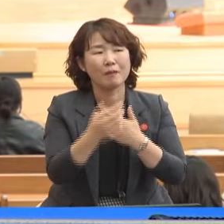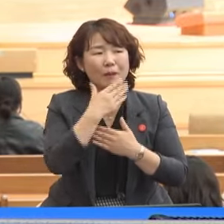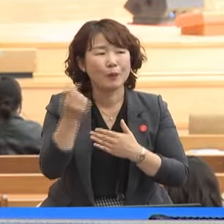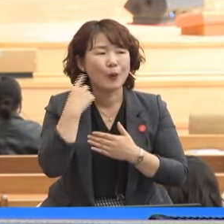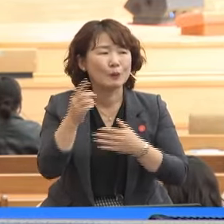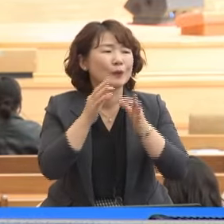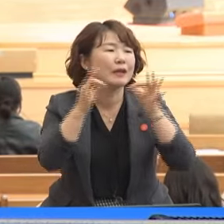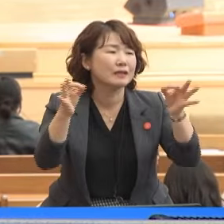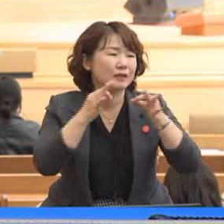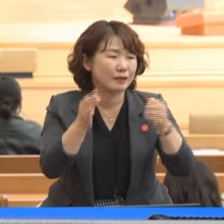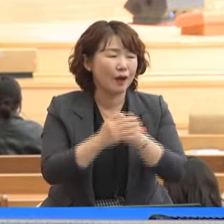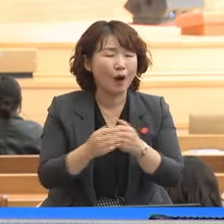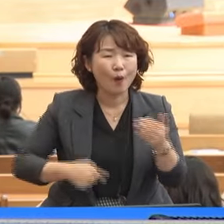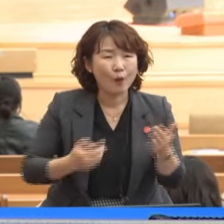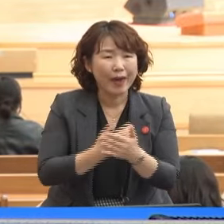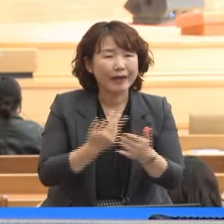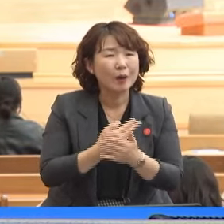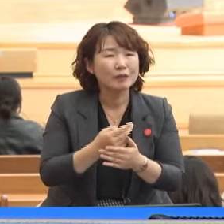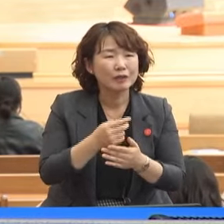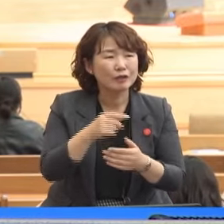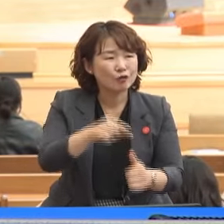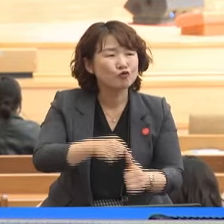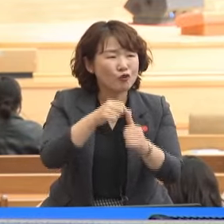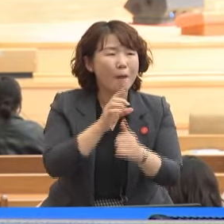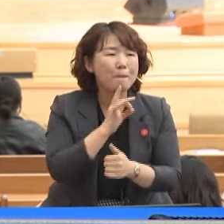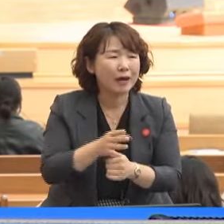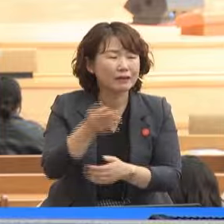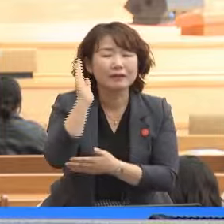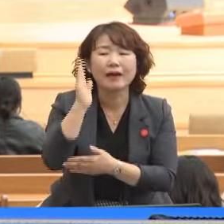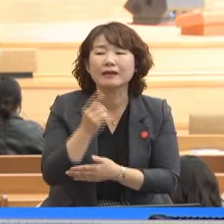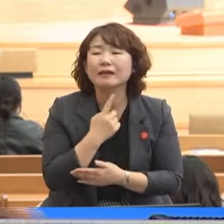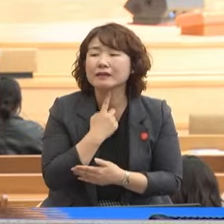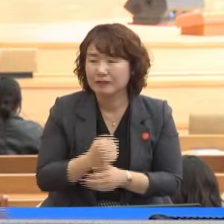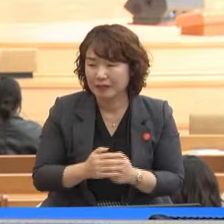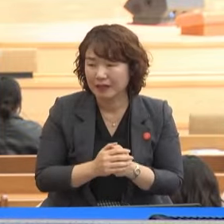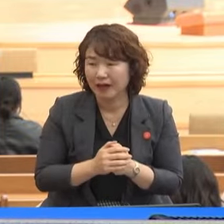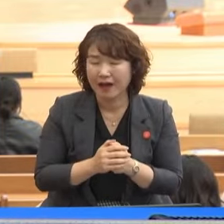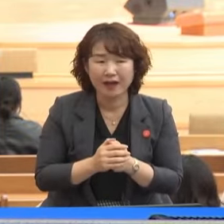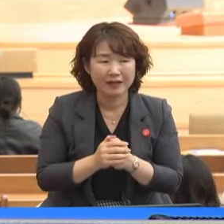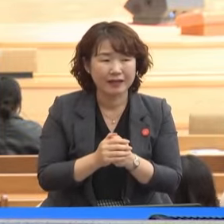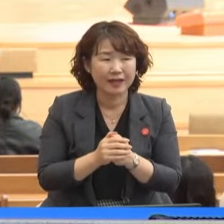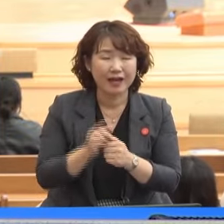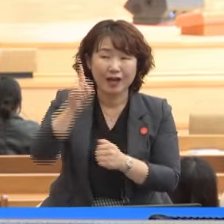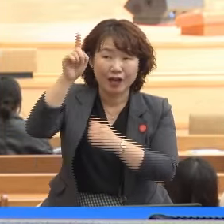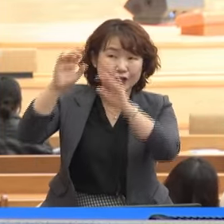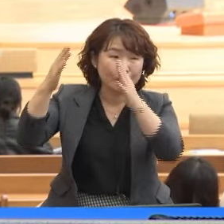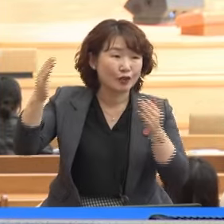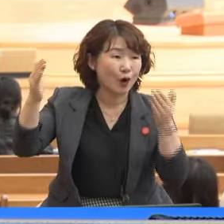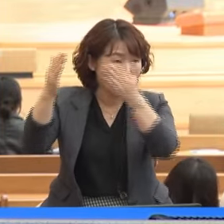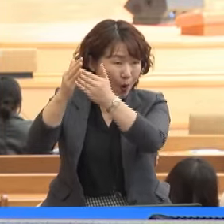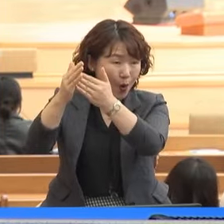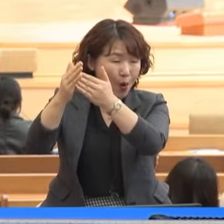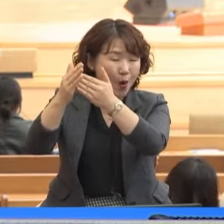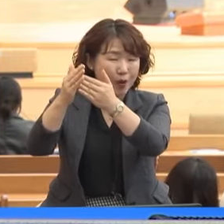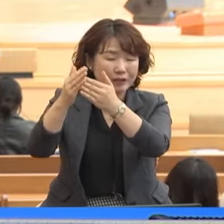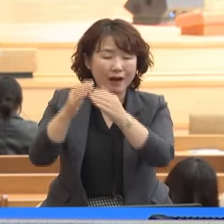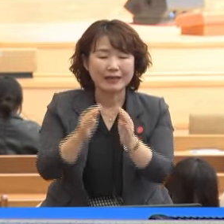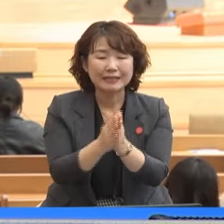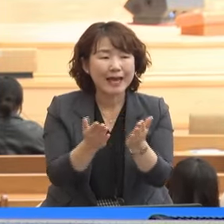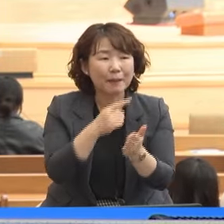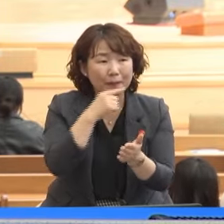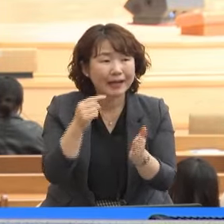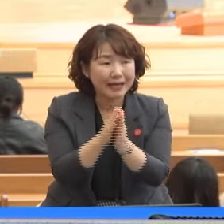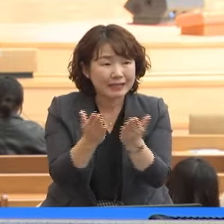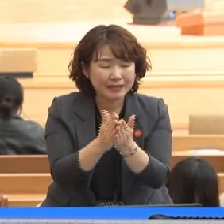회개 없는 구원을 얘기했어요. 여러분 철로역정 책도 나왔습니다만은 철로역정